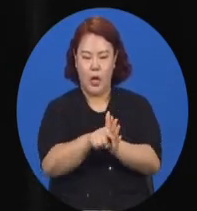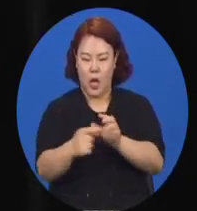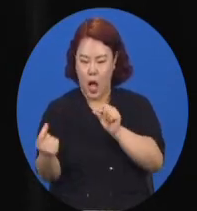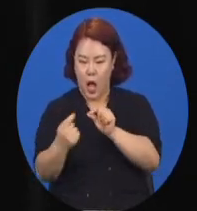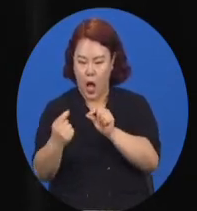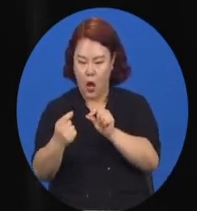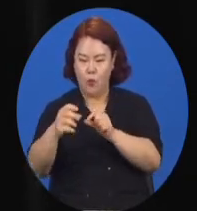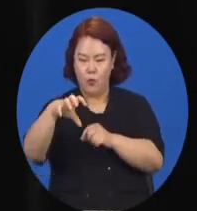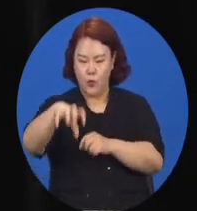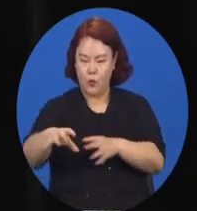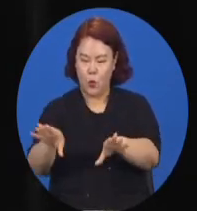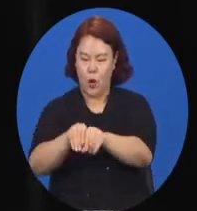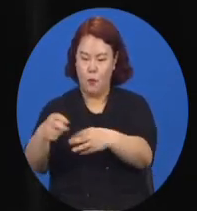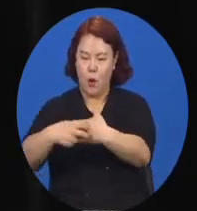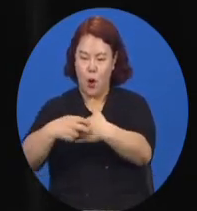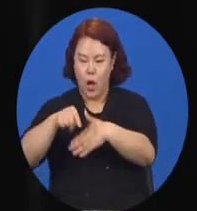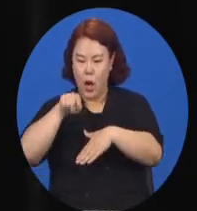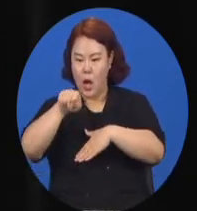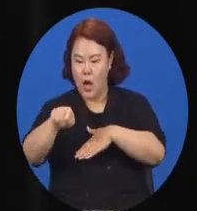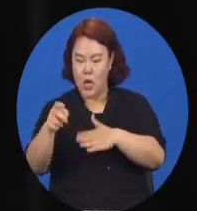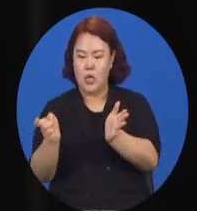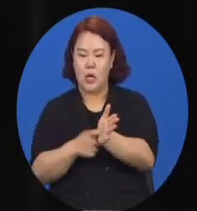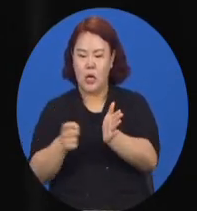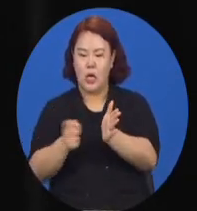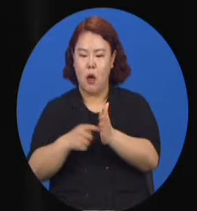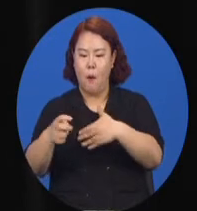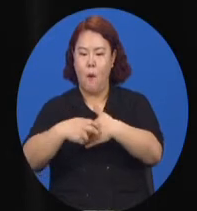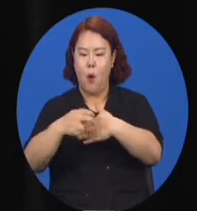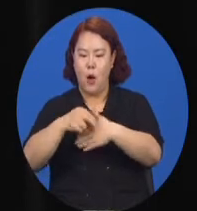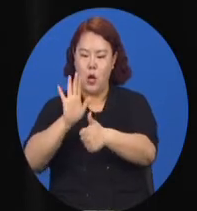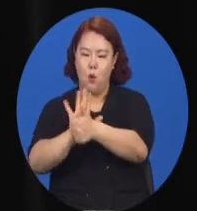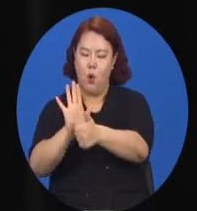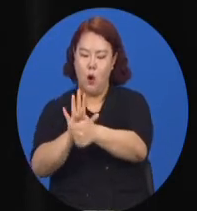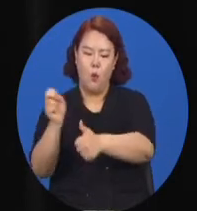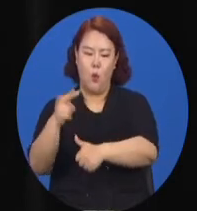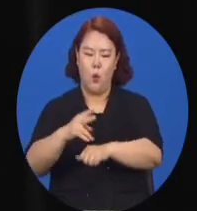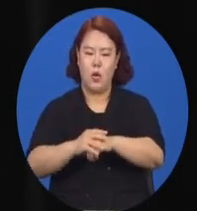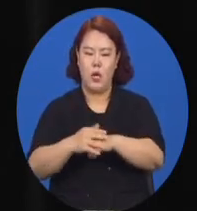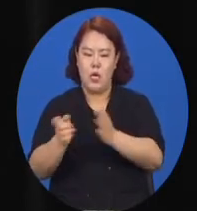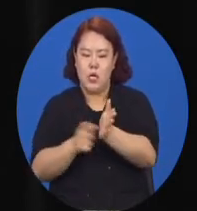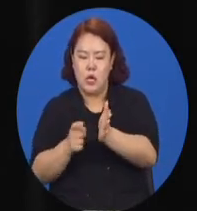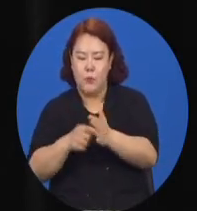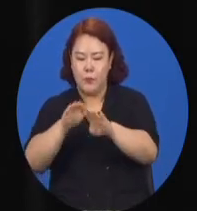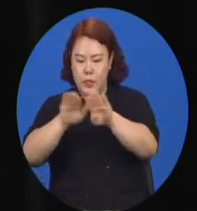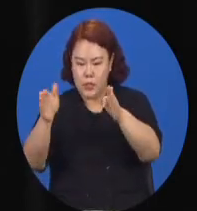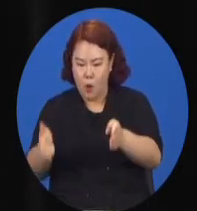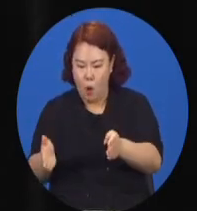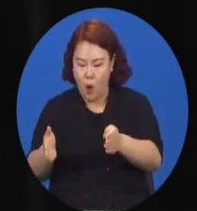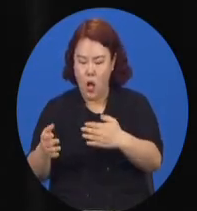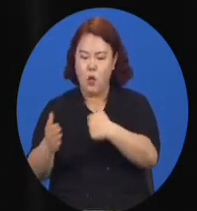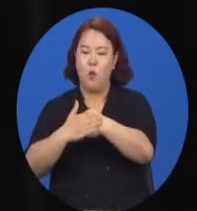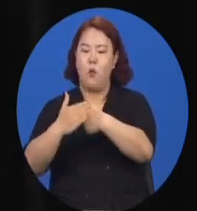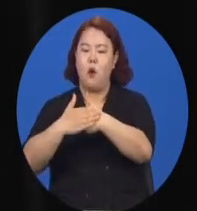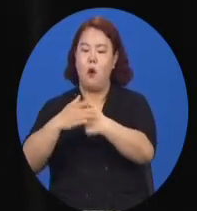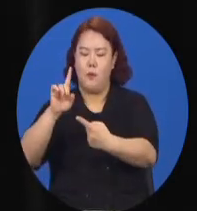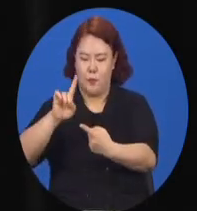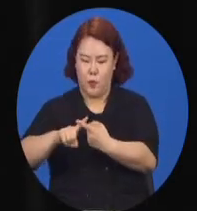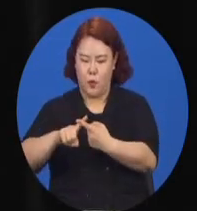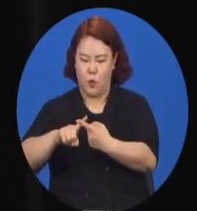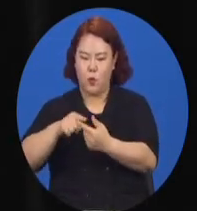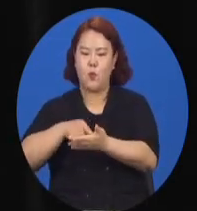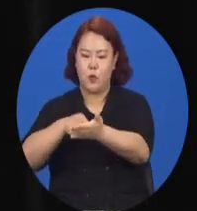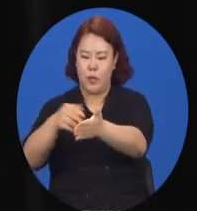종합병원을 찾아가서 긴급 의료 지원 또 응급 시설 지원에 대한 봉사를 요청했고